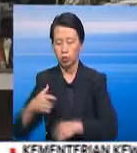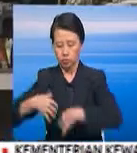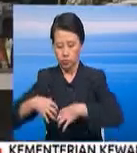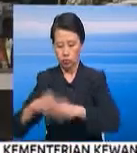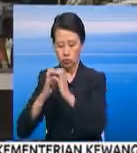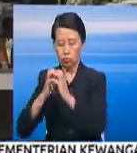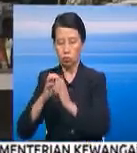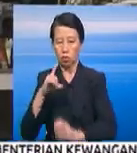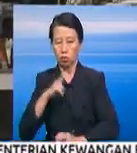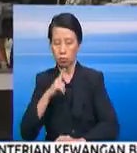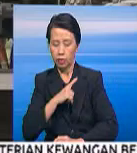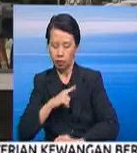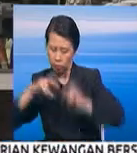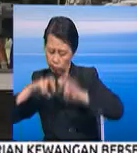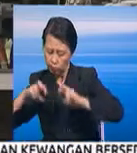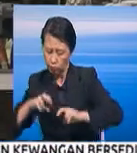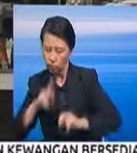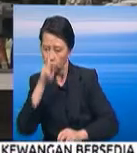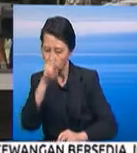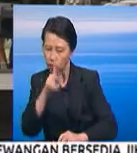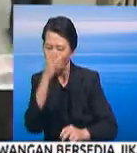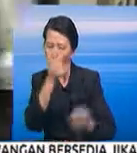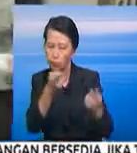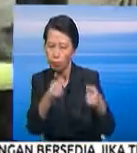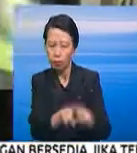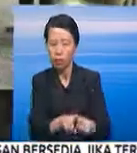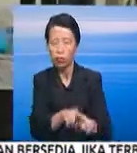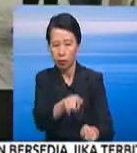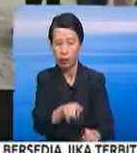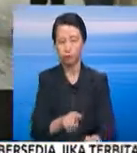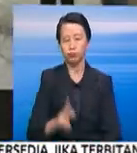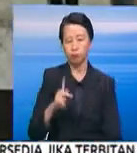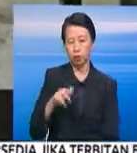siasatan bagi mengenal pasti punca tragedi tersebut.